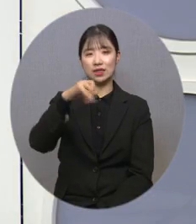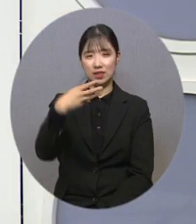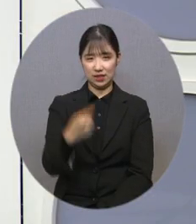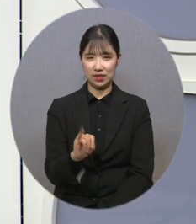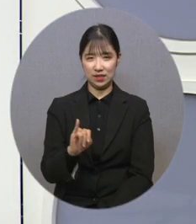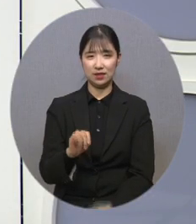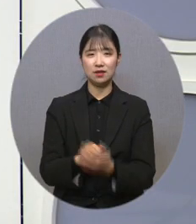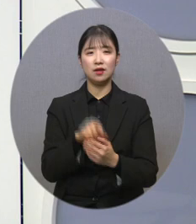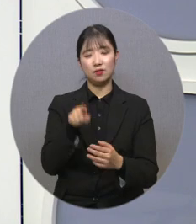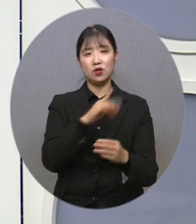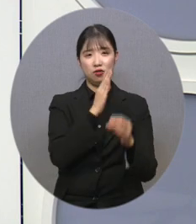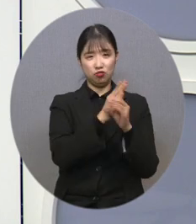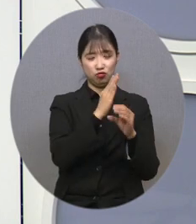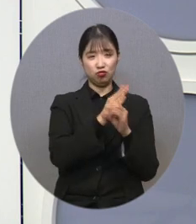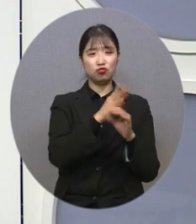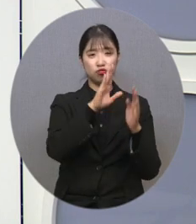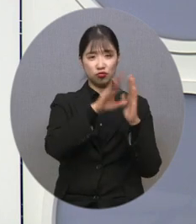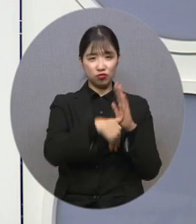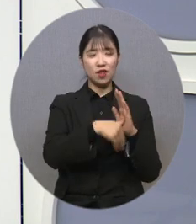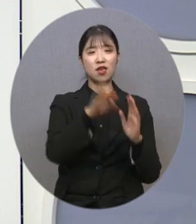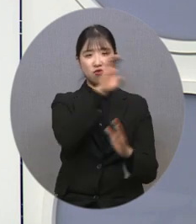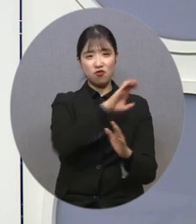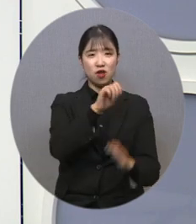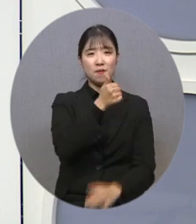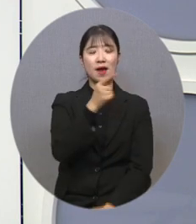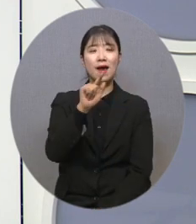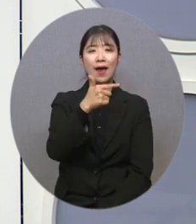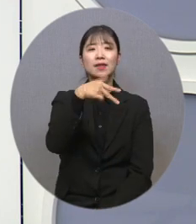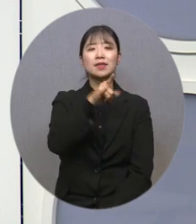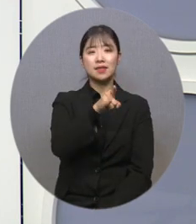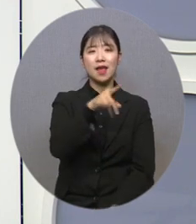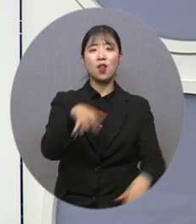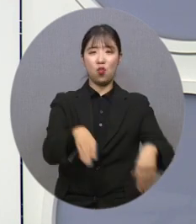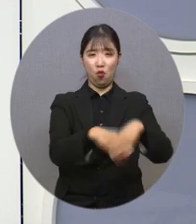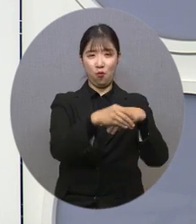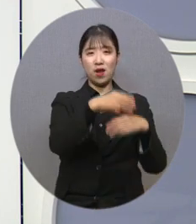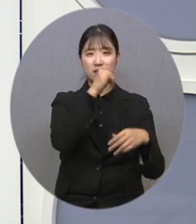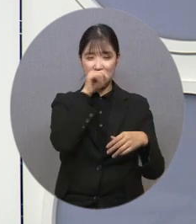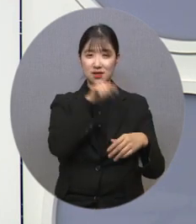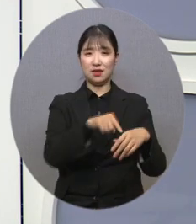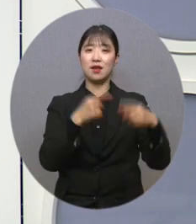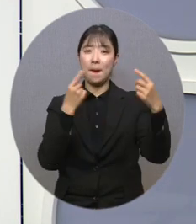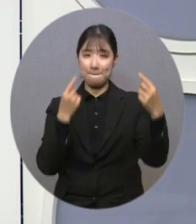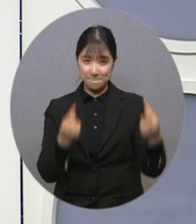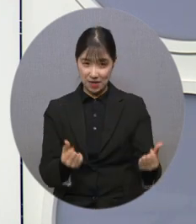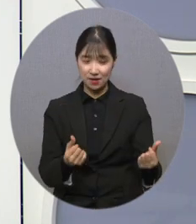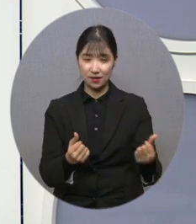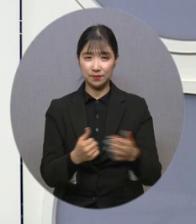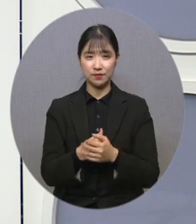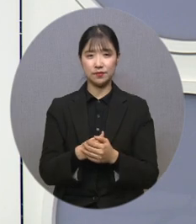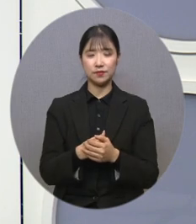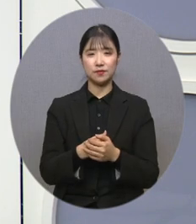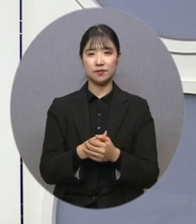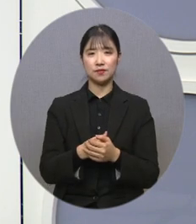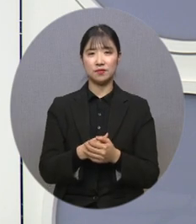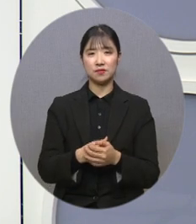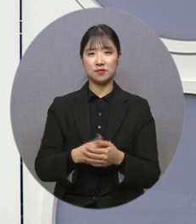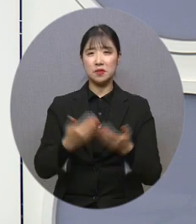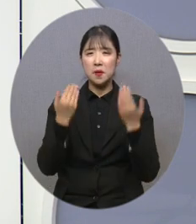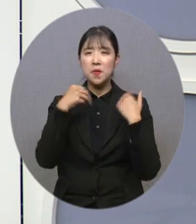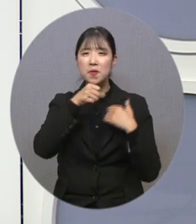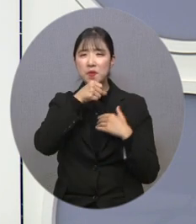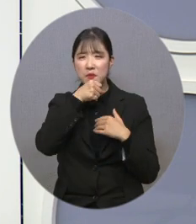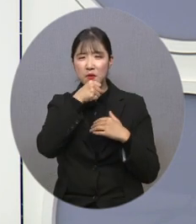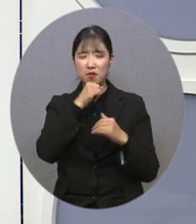중세 유럽의 한세 동맹이라는 게 있지 않았습니까? 그거 비슷하게 꼭 이렇게